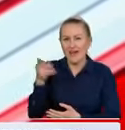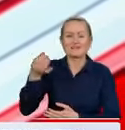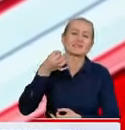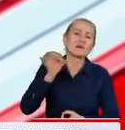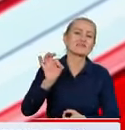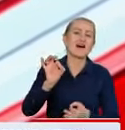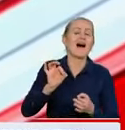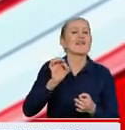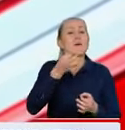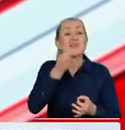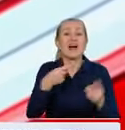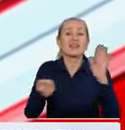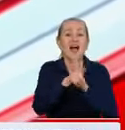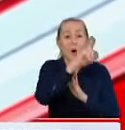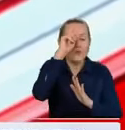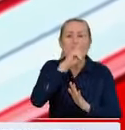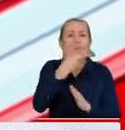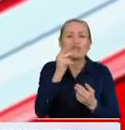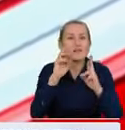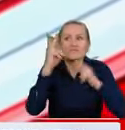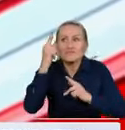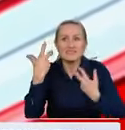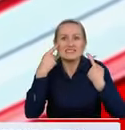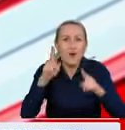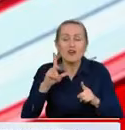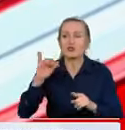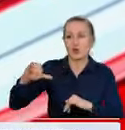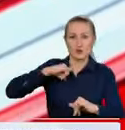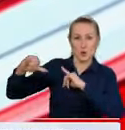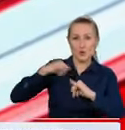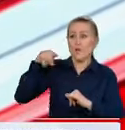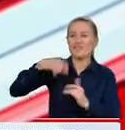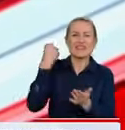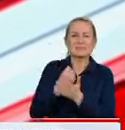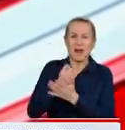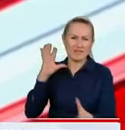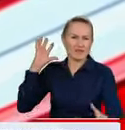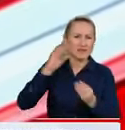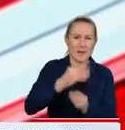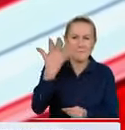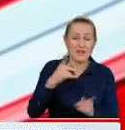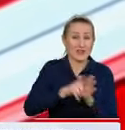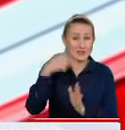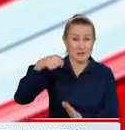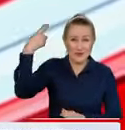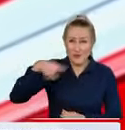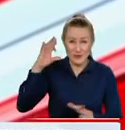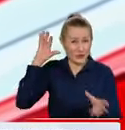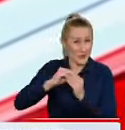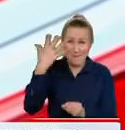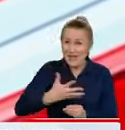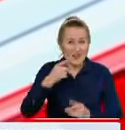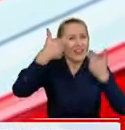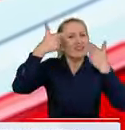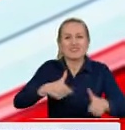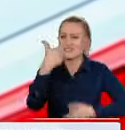mniej inteligentnych, które nie zauważyłyby, że obóz rządzący w tej sprawie przez 5 lat i prezydent Andrzej Duda przez 5 lat nie zrobiły